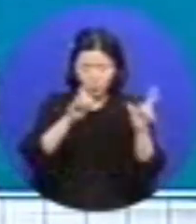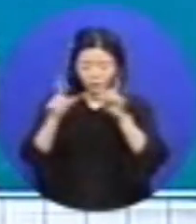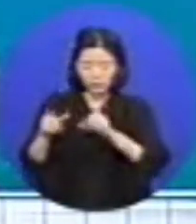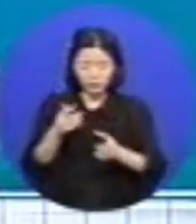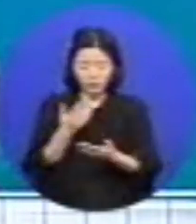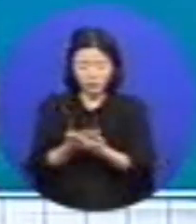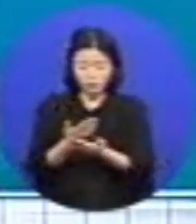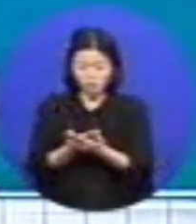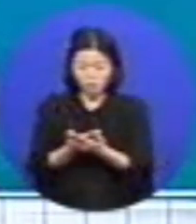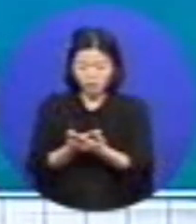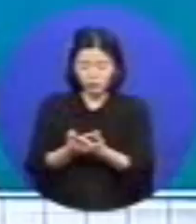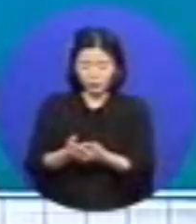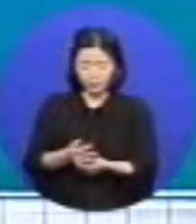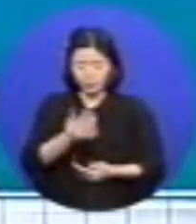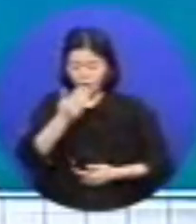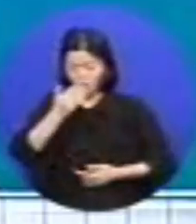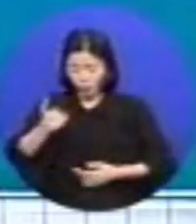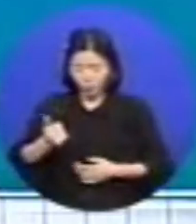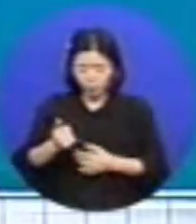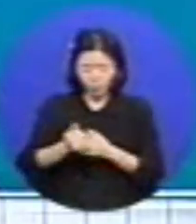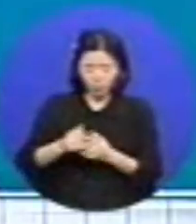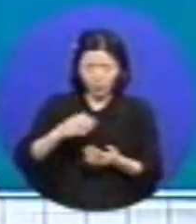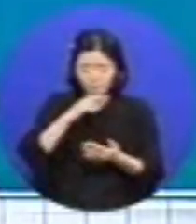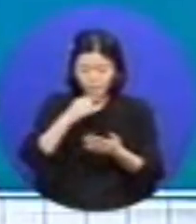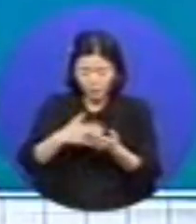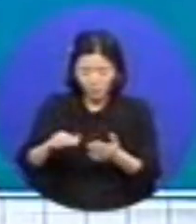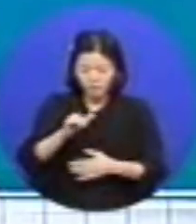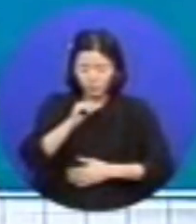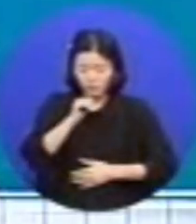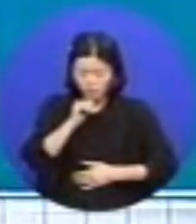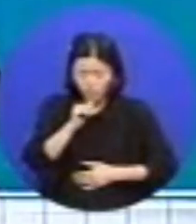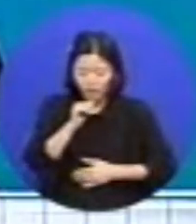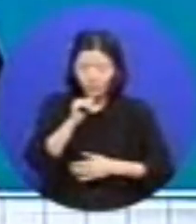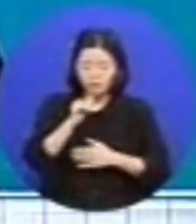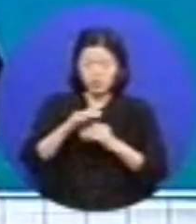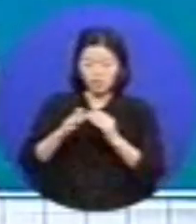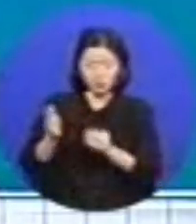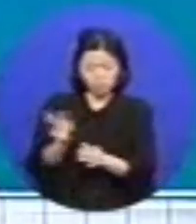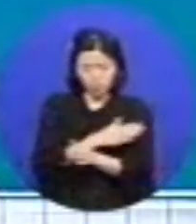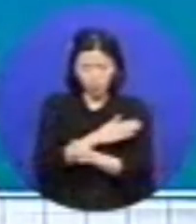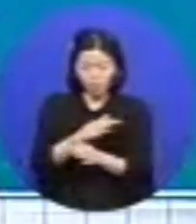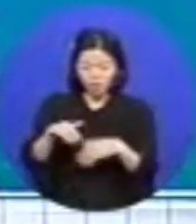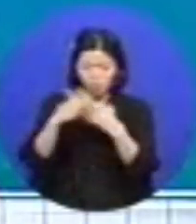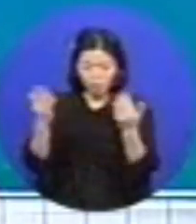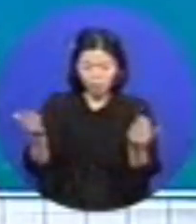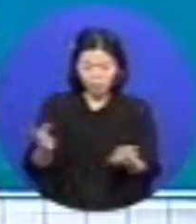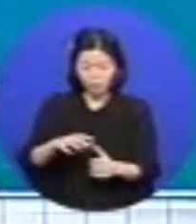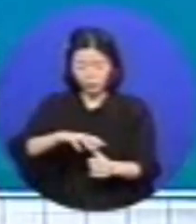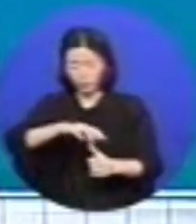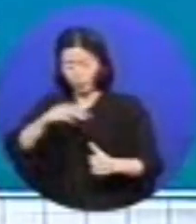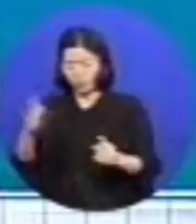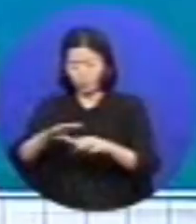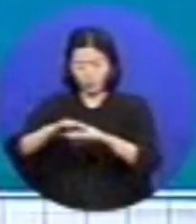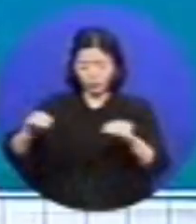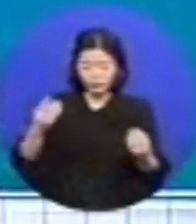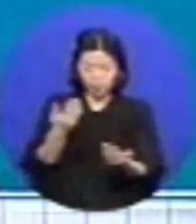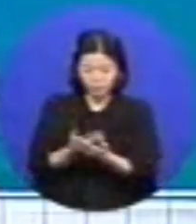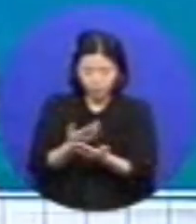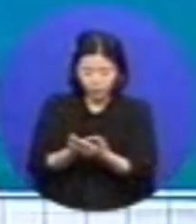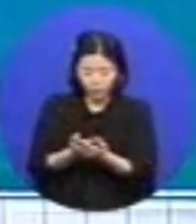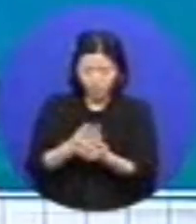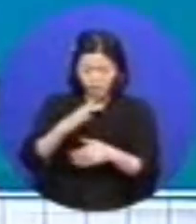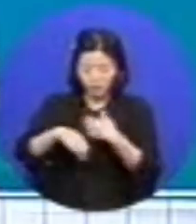주옵소서. 지긋지긋한 빚에서 가난해서 하나님 다 성도들을 풀어주소서.